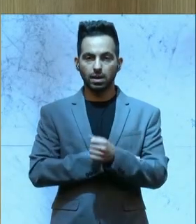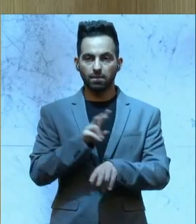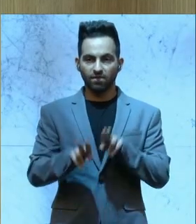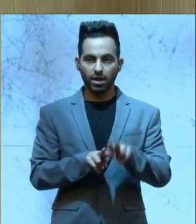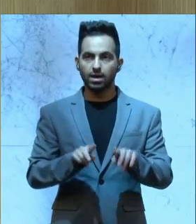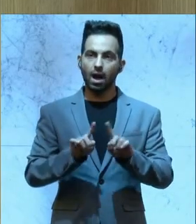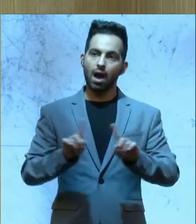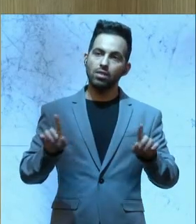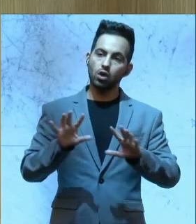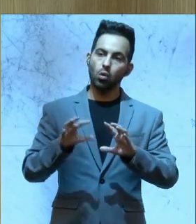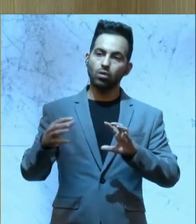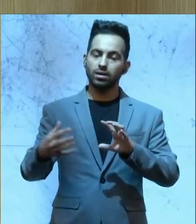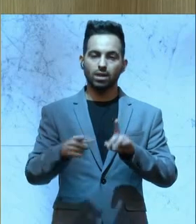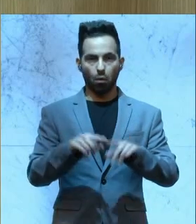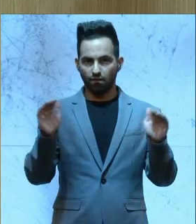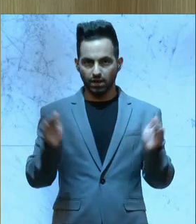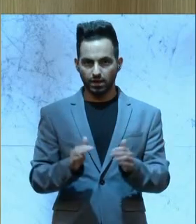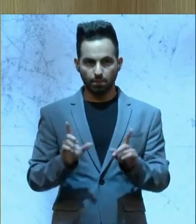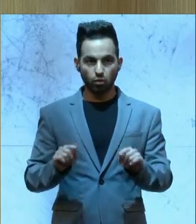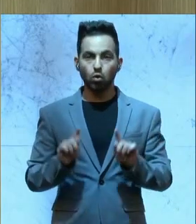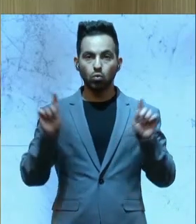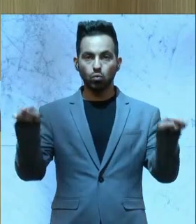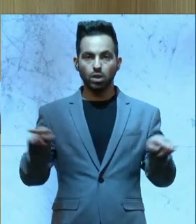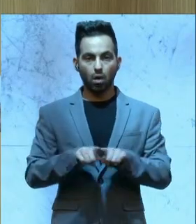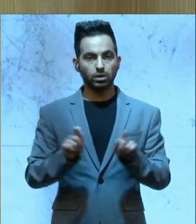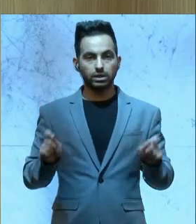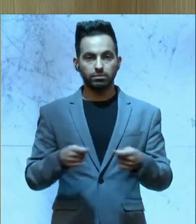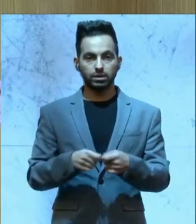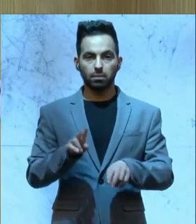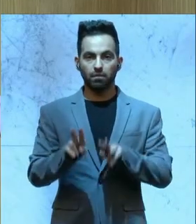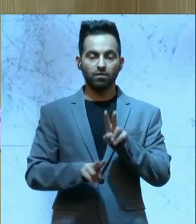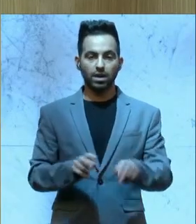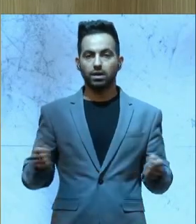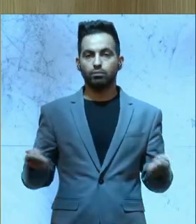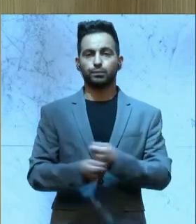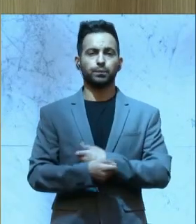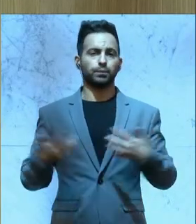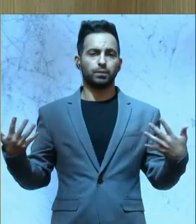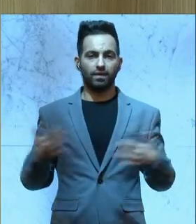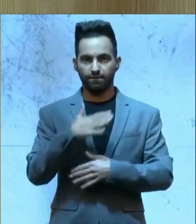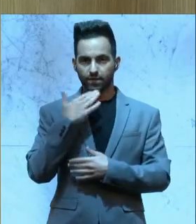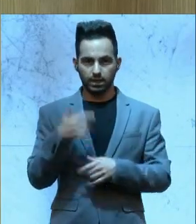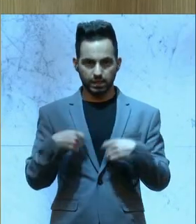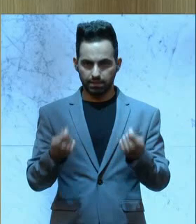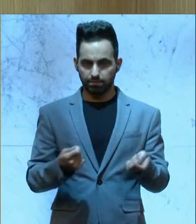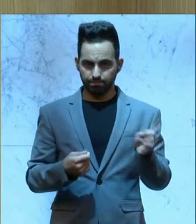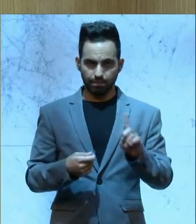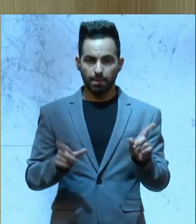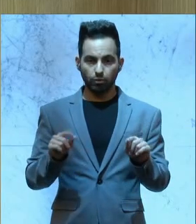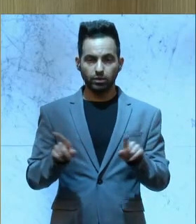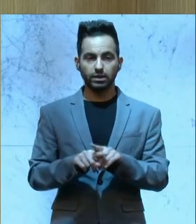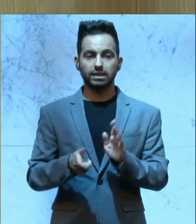anderen Kontinenten beschränkt. Es gibt dort auch nicht Pfleger unendlich viele. Das heißt, es ist